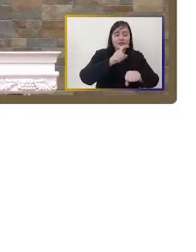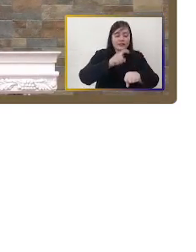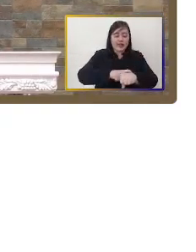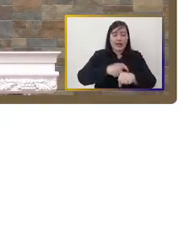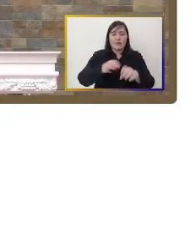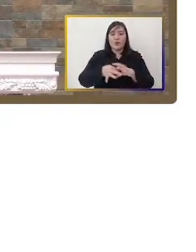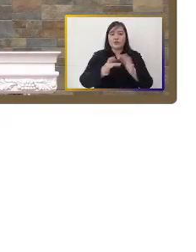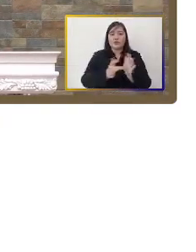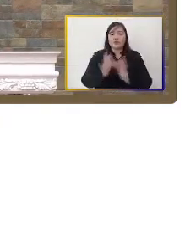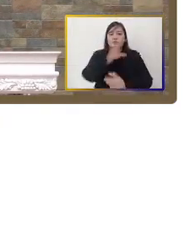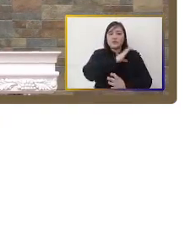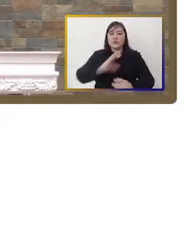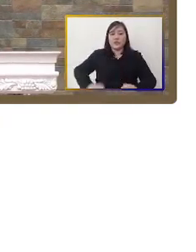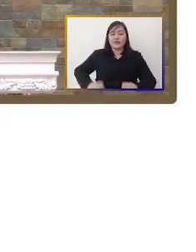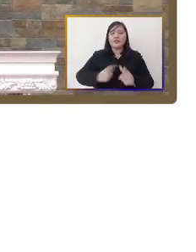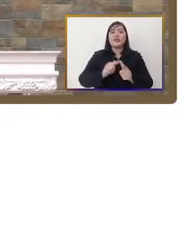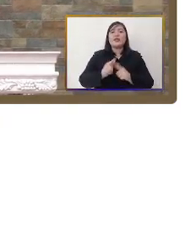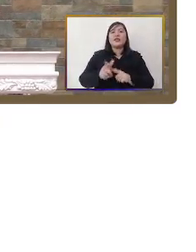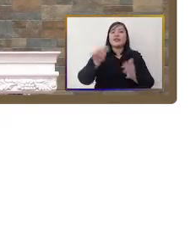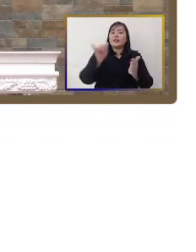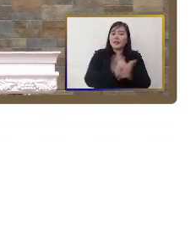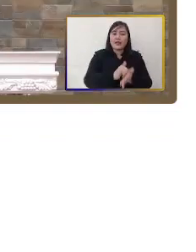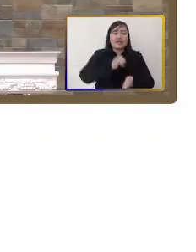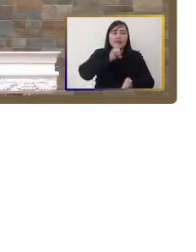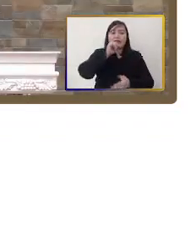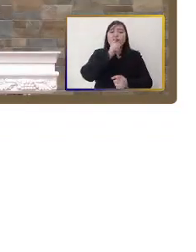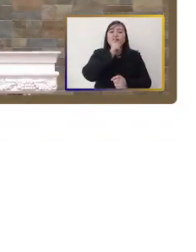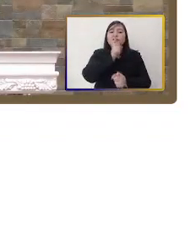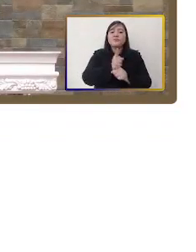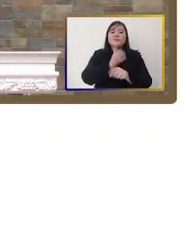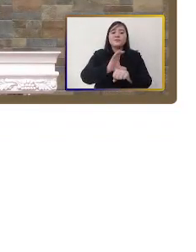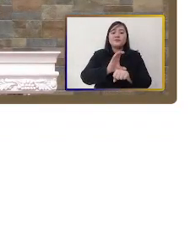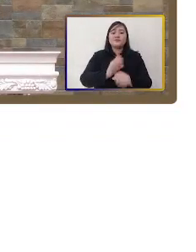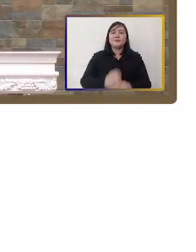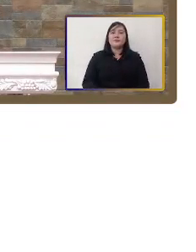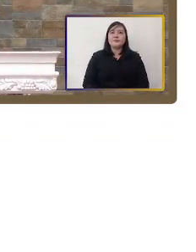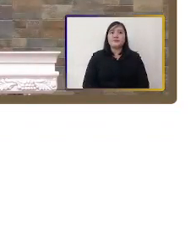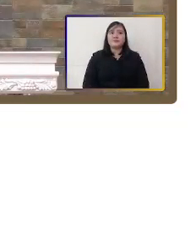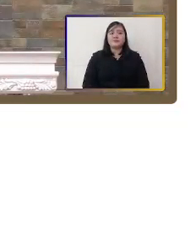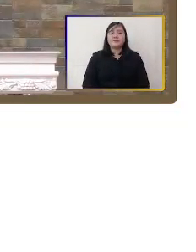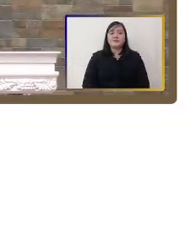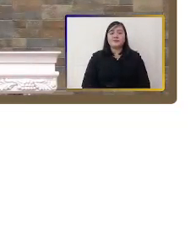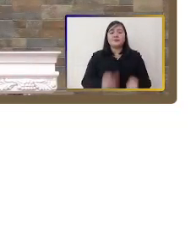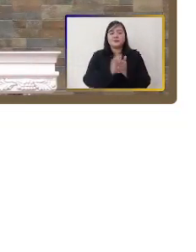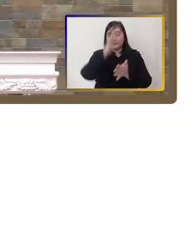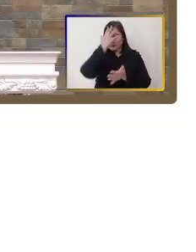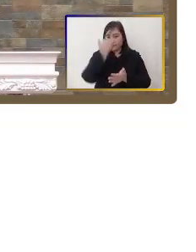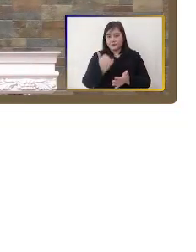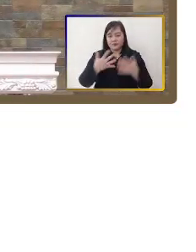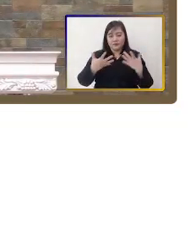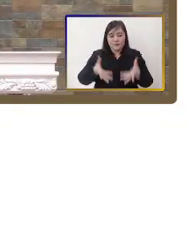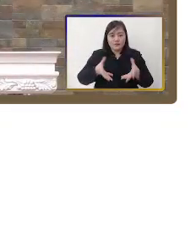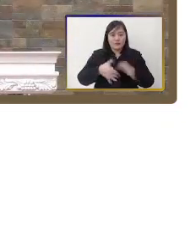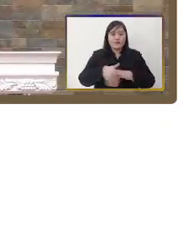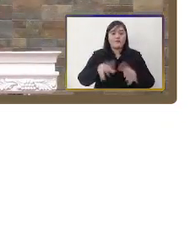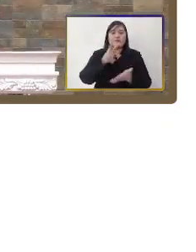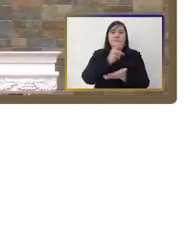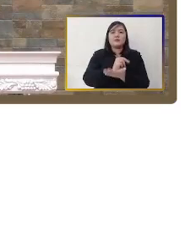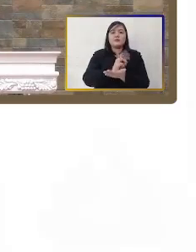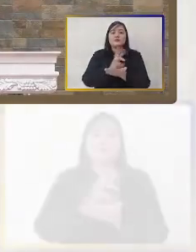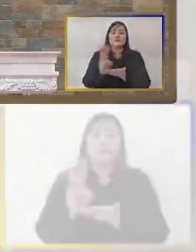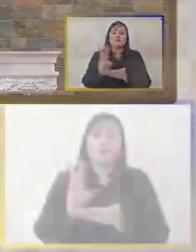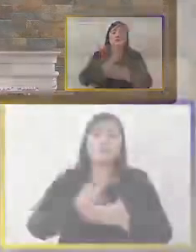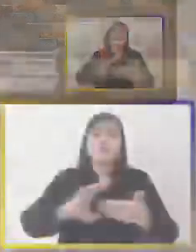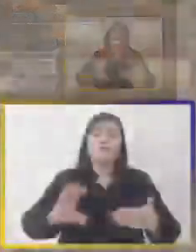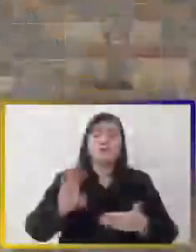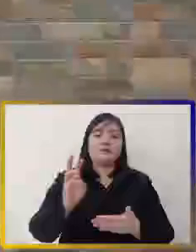tamang simbahan. You see, maliwanag po yan mga kapatid. Kaya nga po dito sa Matthew 16:18, makikita po natin na